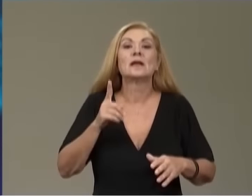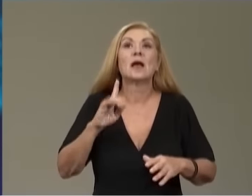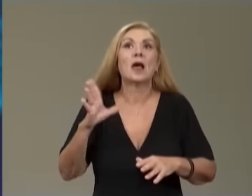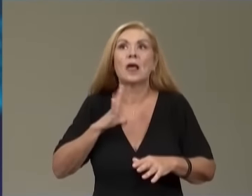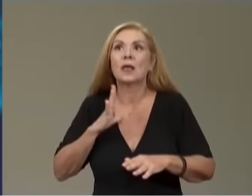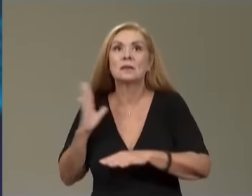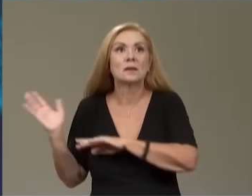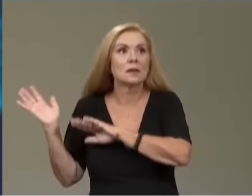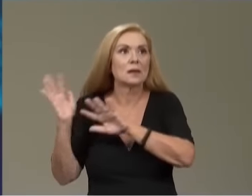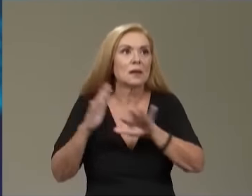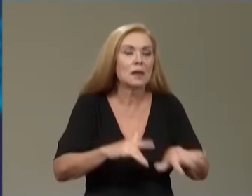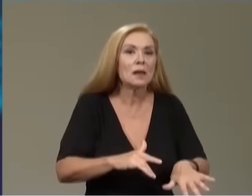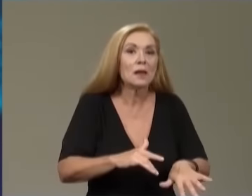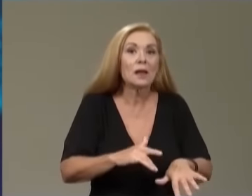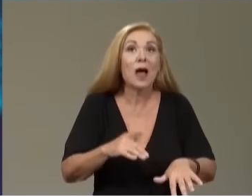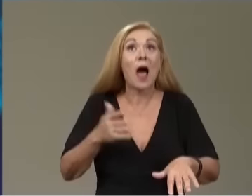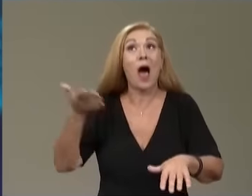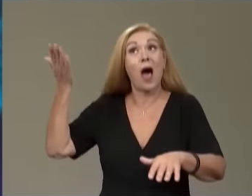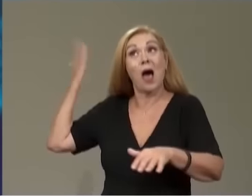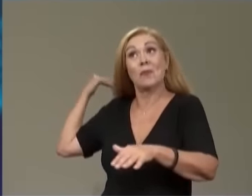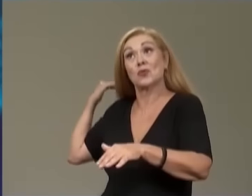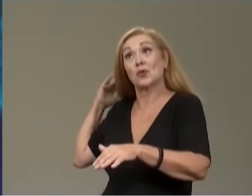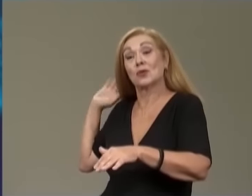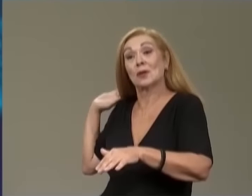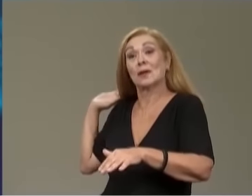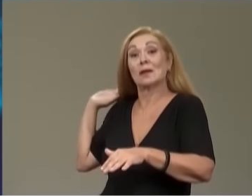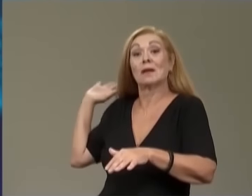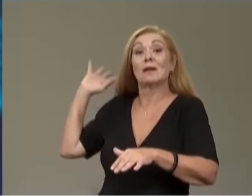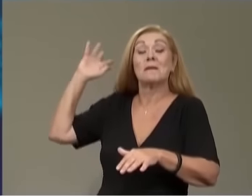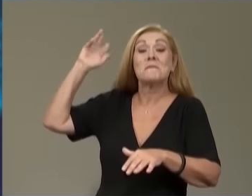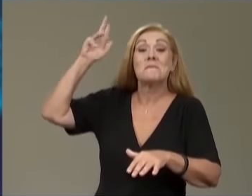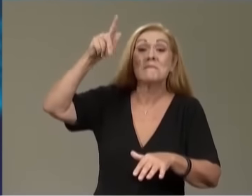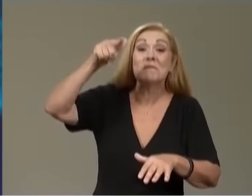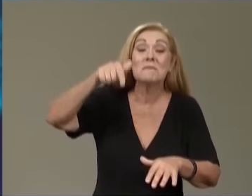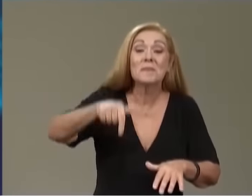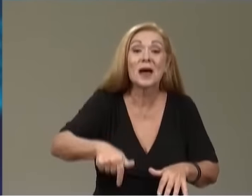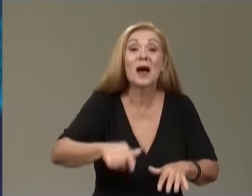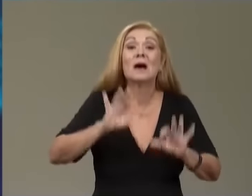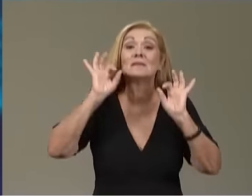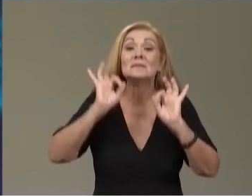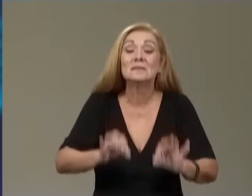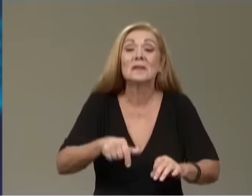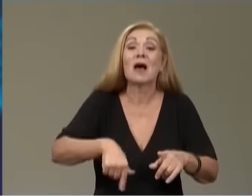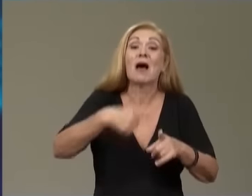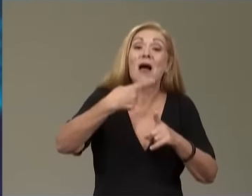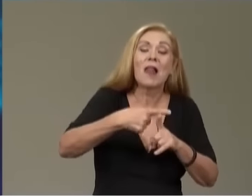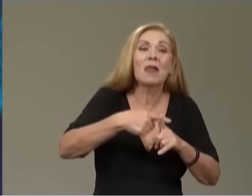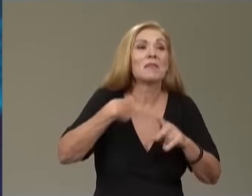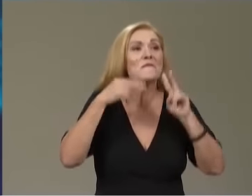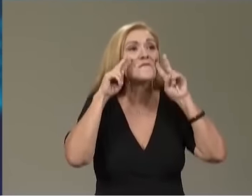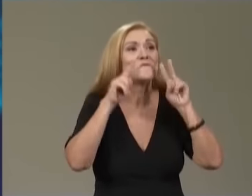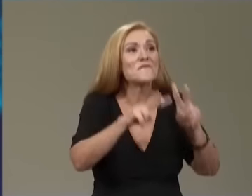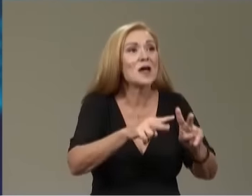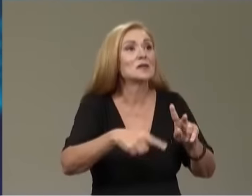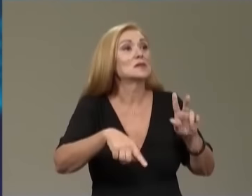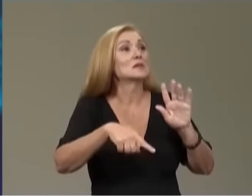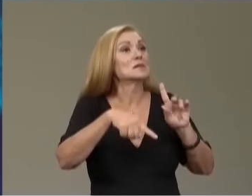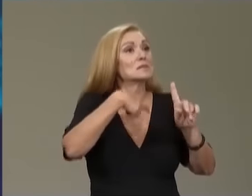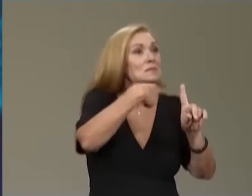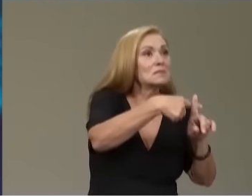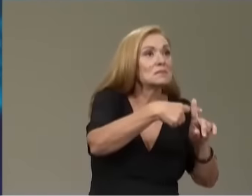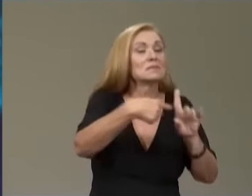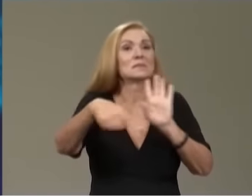θα φαντάζονταν ότι έκτοτε θα συνόδευε τη χώρα, καθρεφτίζοντας και τις καλές και τις άσχημες